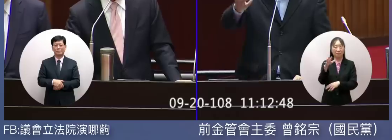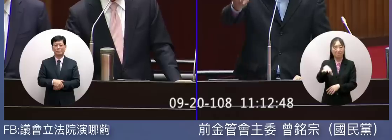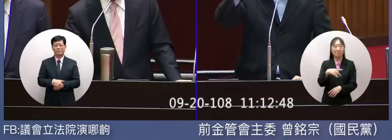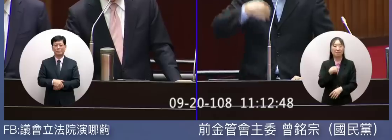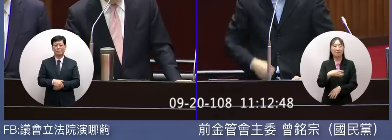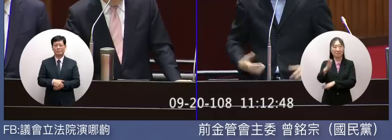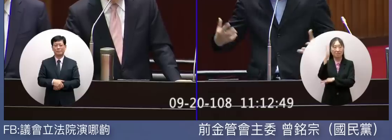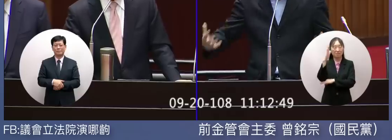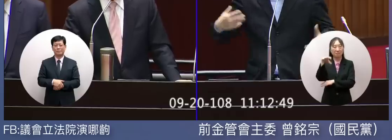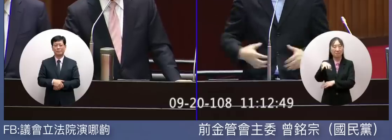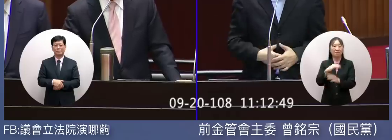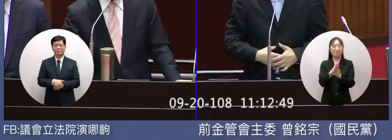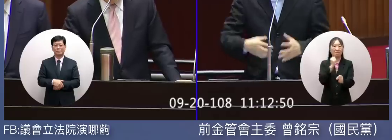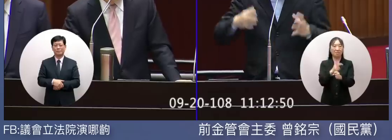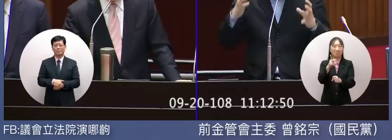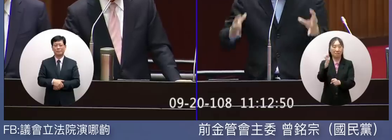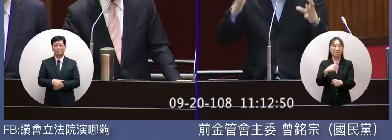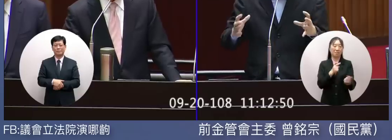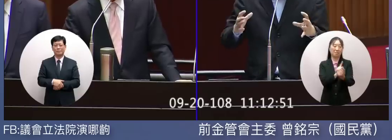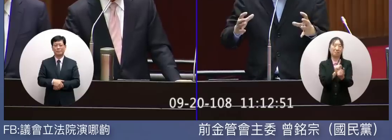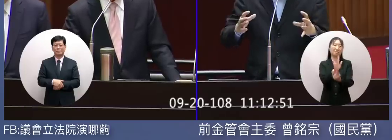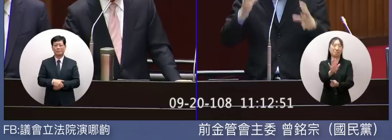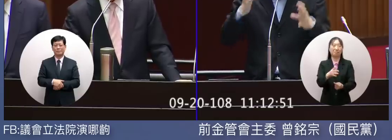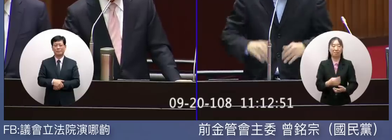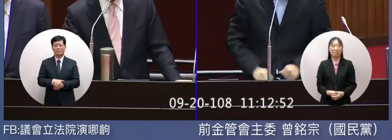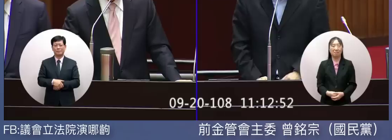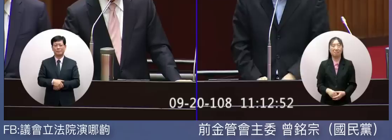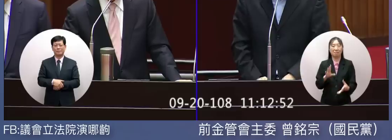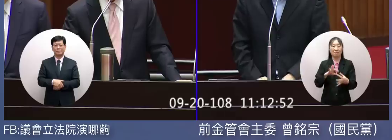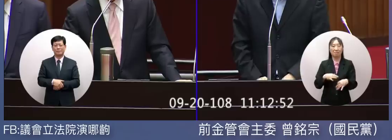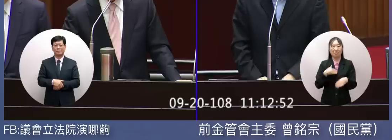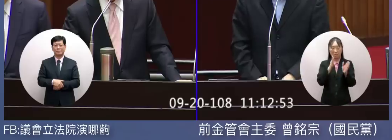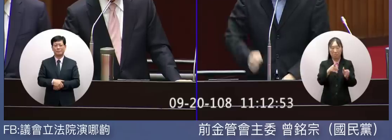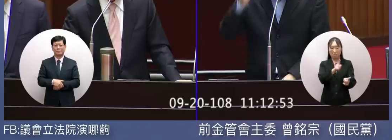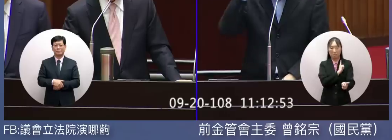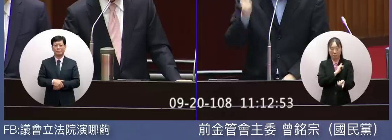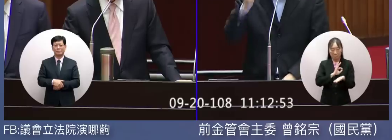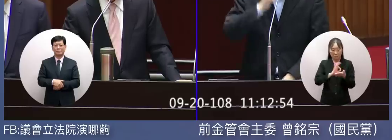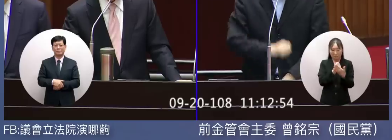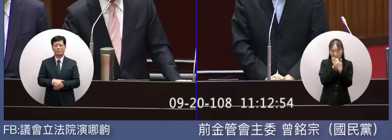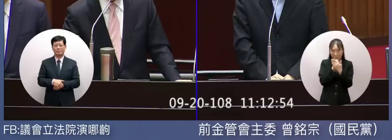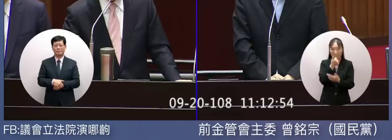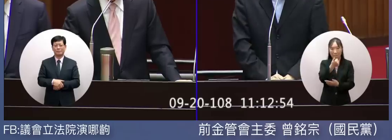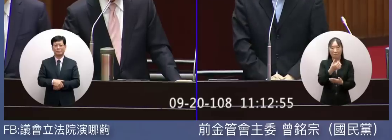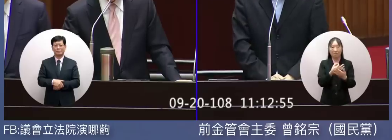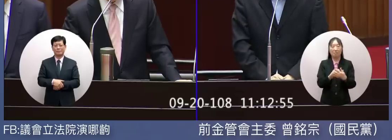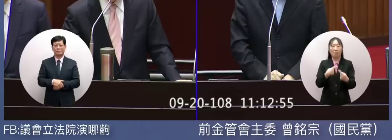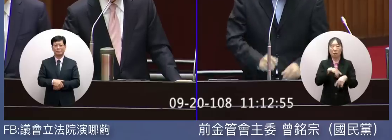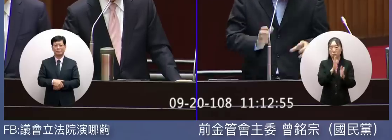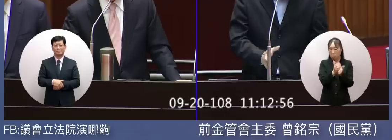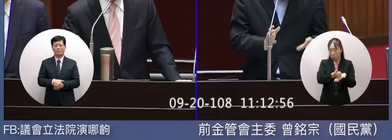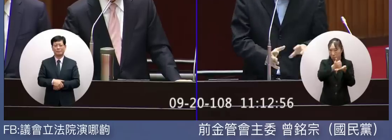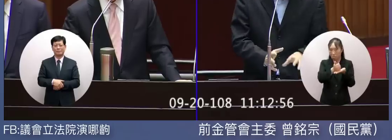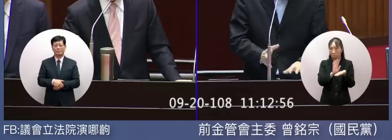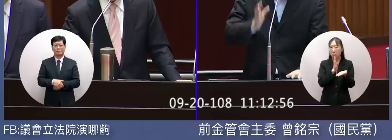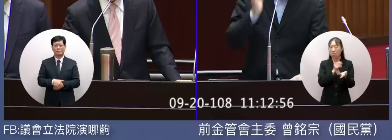长，您当县长，我们就接触过。我对你不乱花钱，我是高度的敬佩。但是